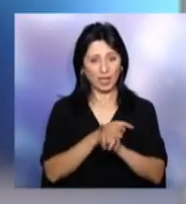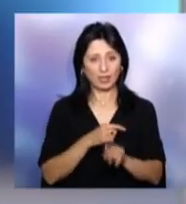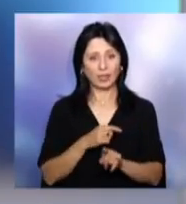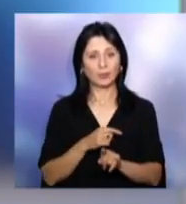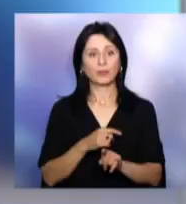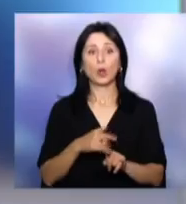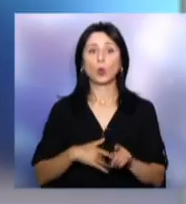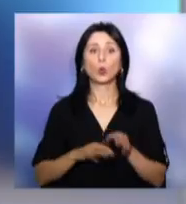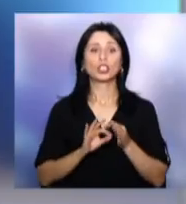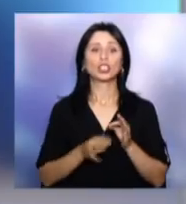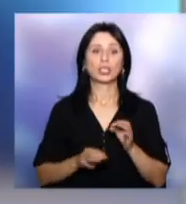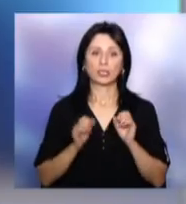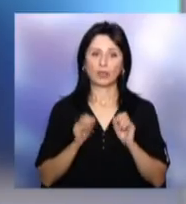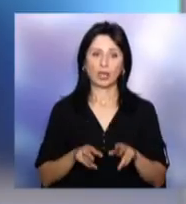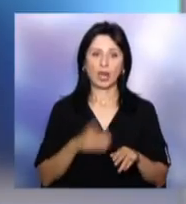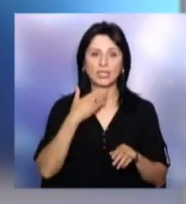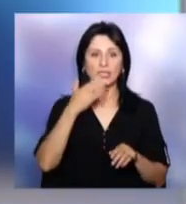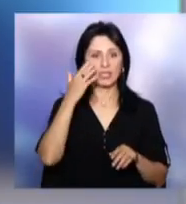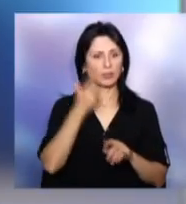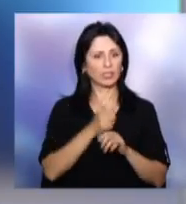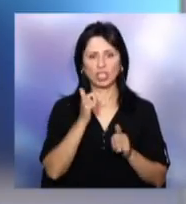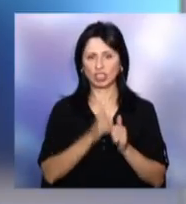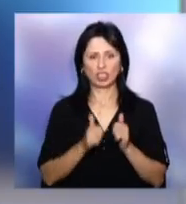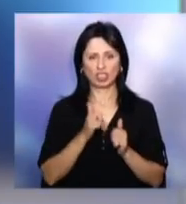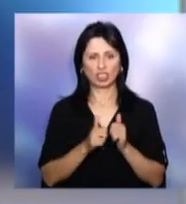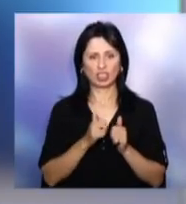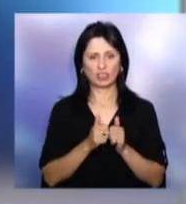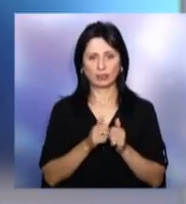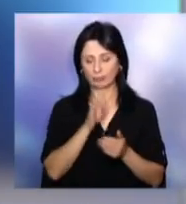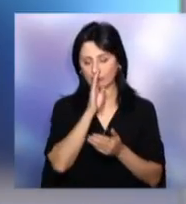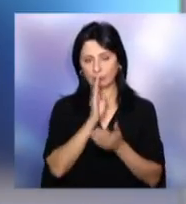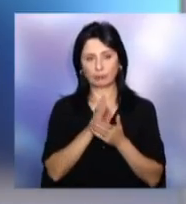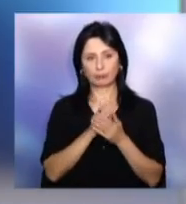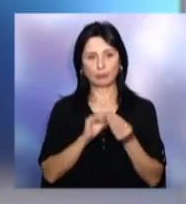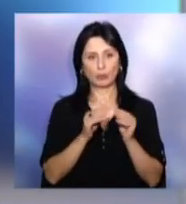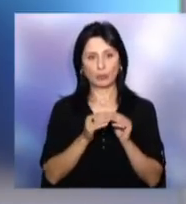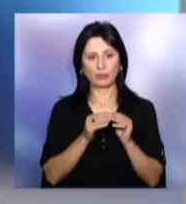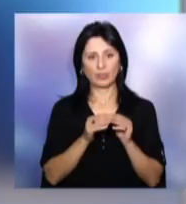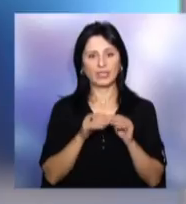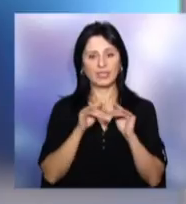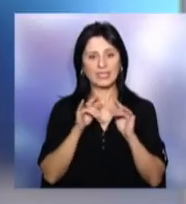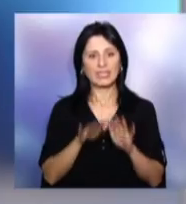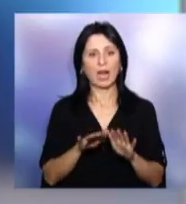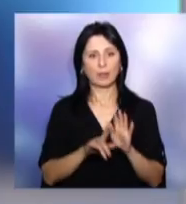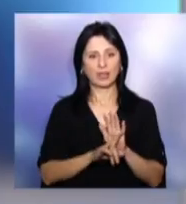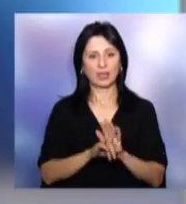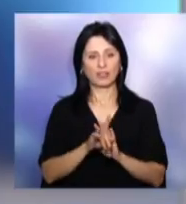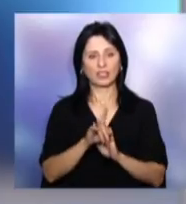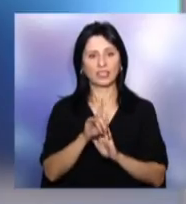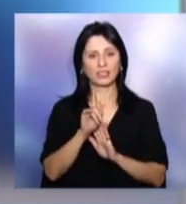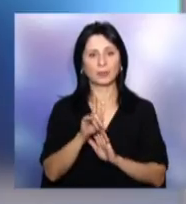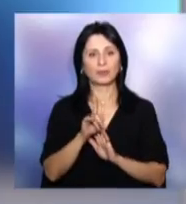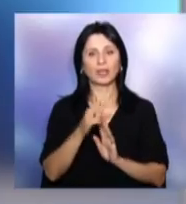მაგრამ კუჭ-ნაწლავის ტრაქტი ზაფხულში ძალიან ხშირად არის სამიზნე პრობლემების, ამიტომ საქმიანად დავიწყოთ.